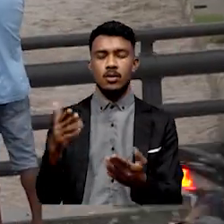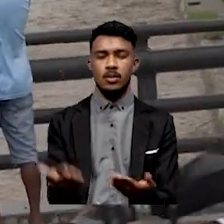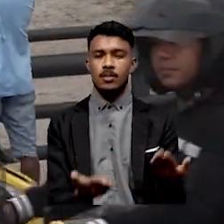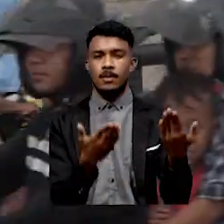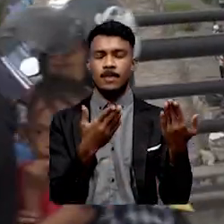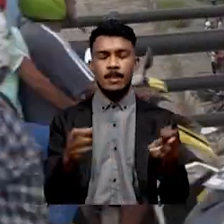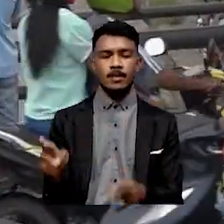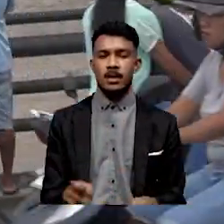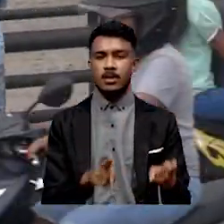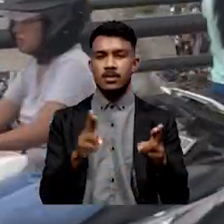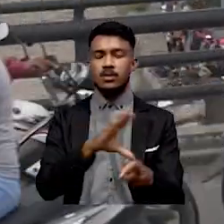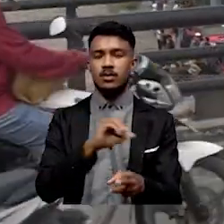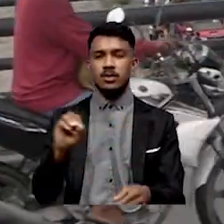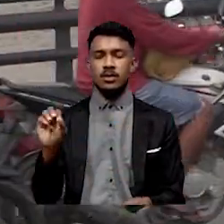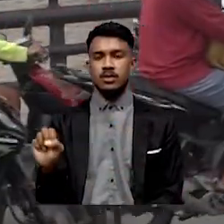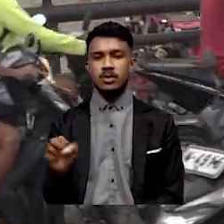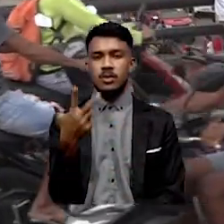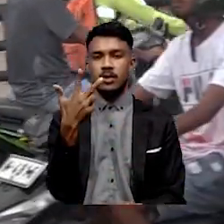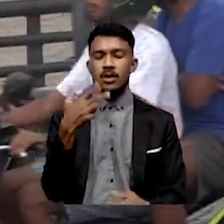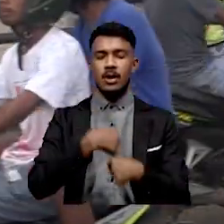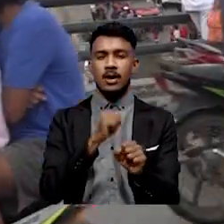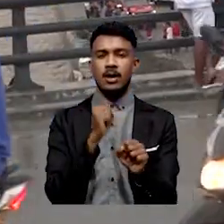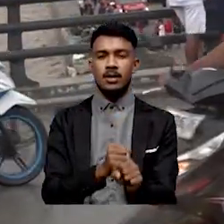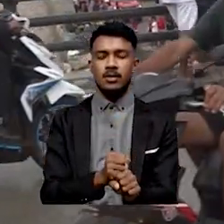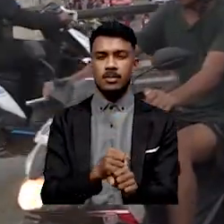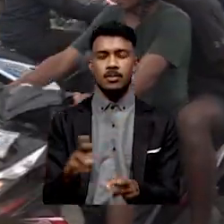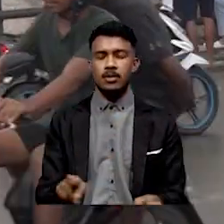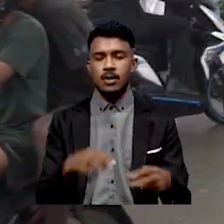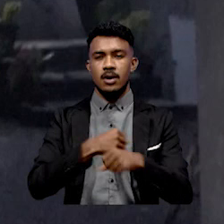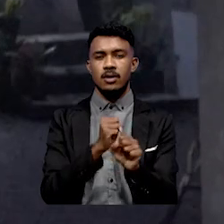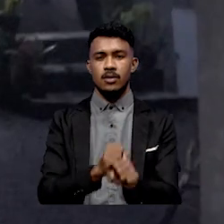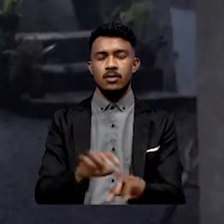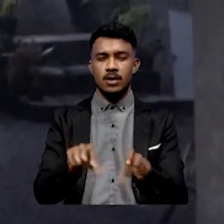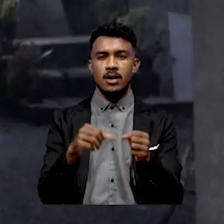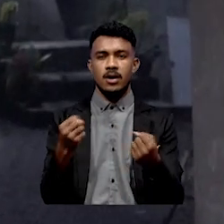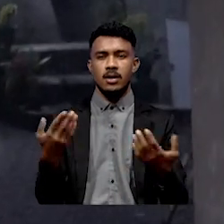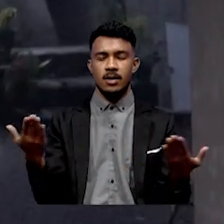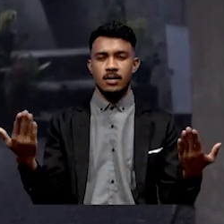seluk behobang no estraga sa sansira nebe uma na insira iha.